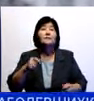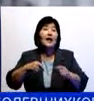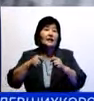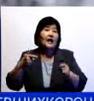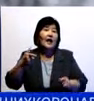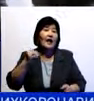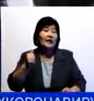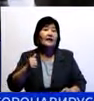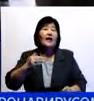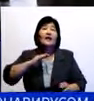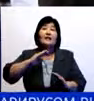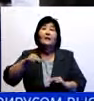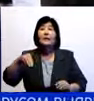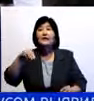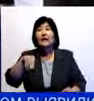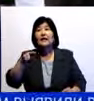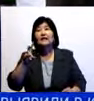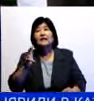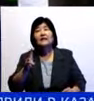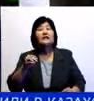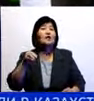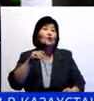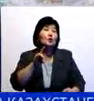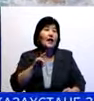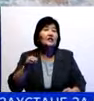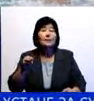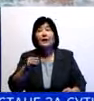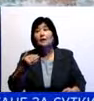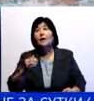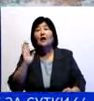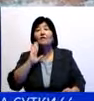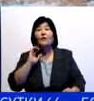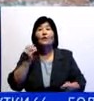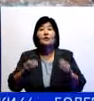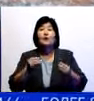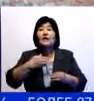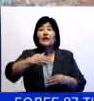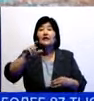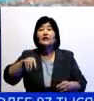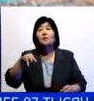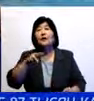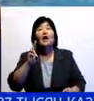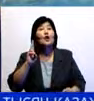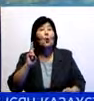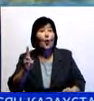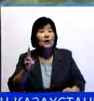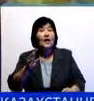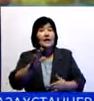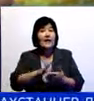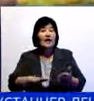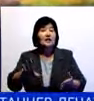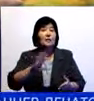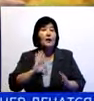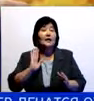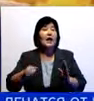конкин так ванде stay jeans eldeniz и руслана жапаров сборная по водному поло и теннисист михаил кукушкин дальше прошли